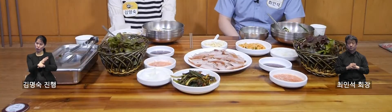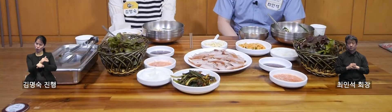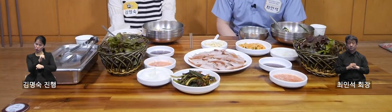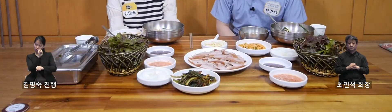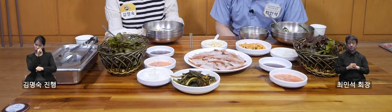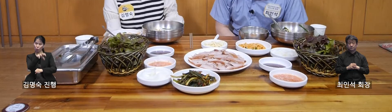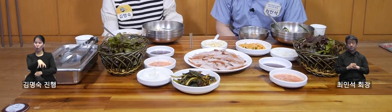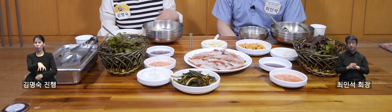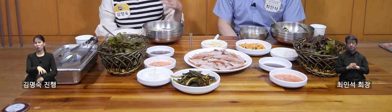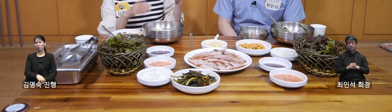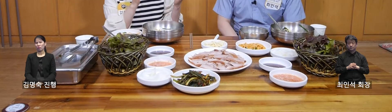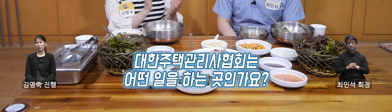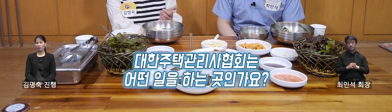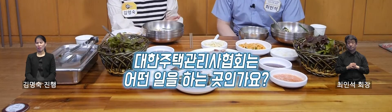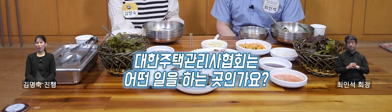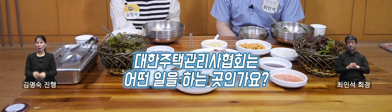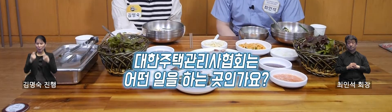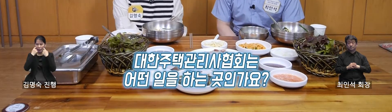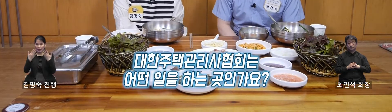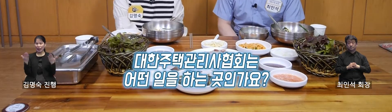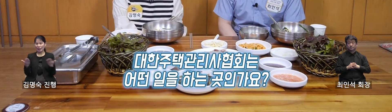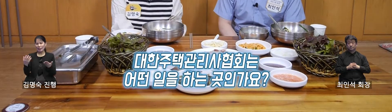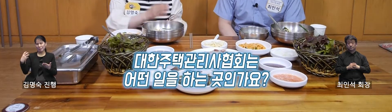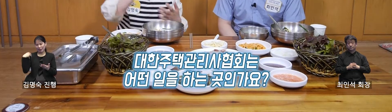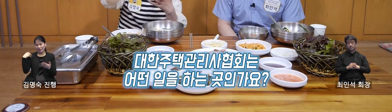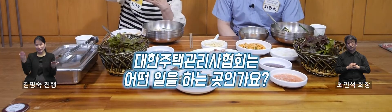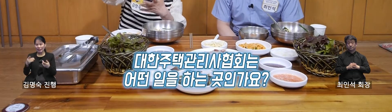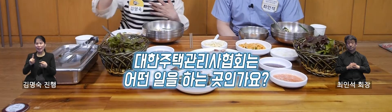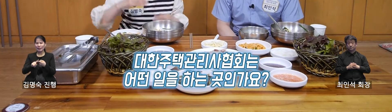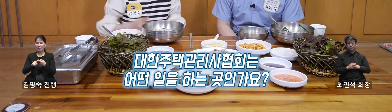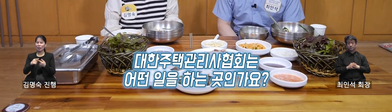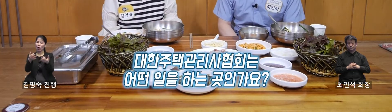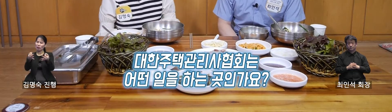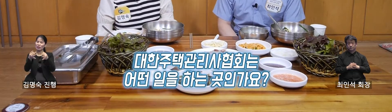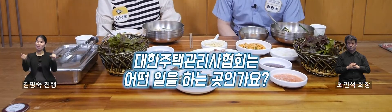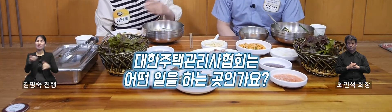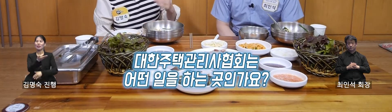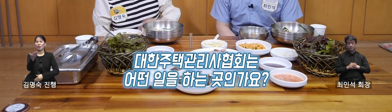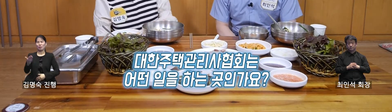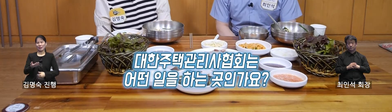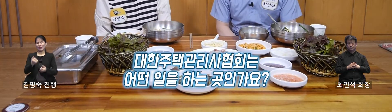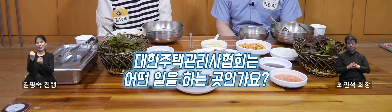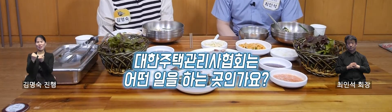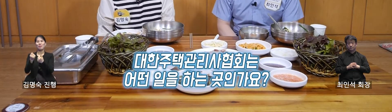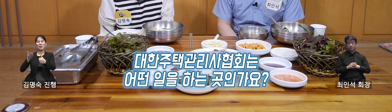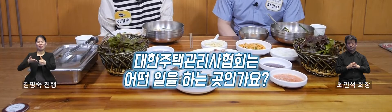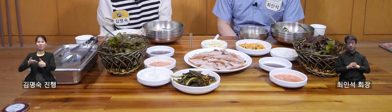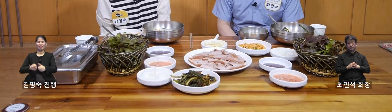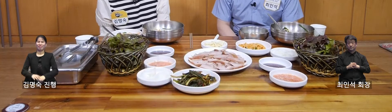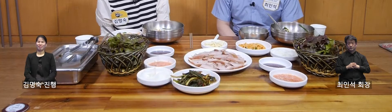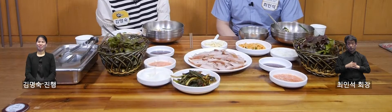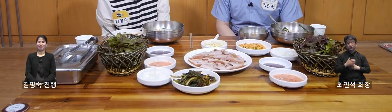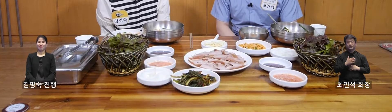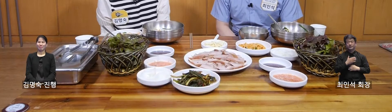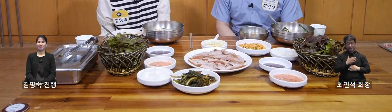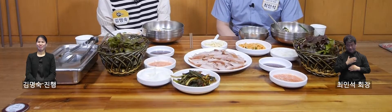이런. 그러니까 정확히 어떤 일을 하는 곳인지 우리 시청자 여러분께 설명 좀 해주세요. 네, 우리